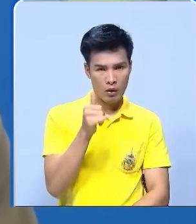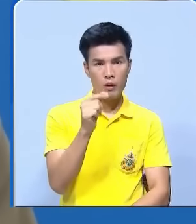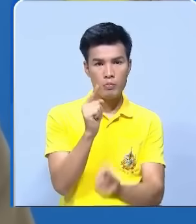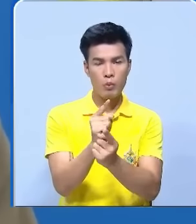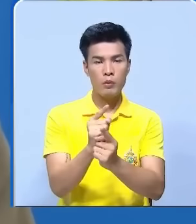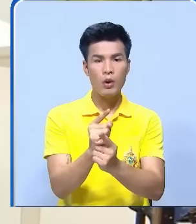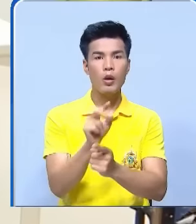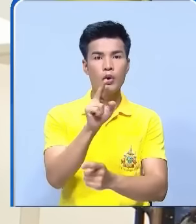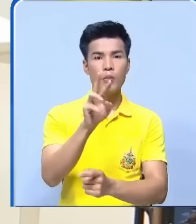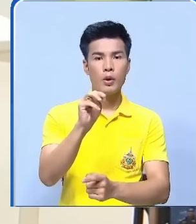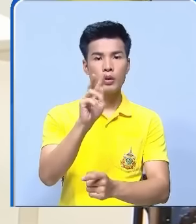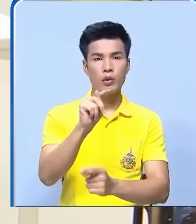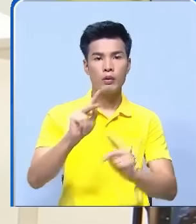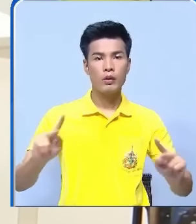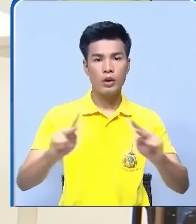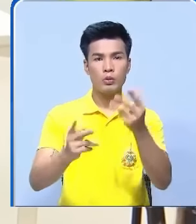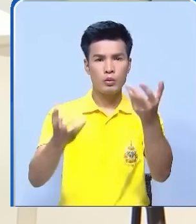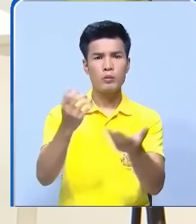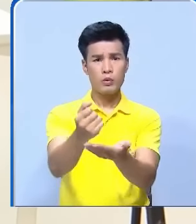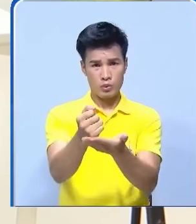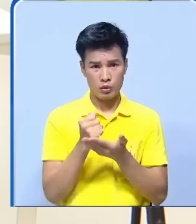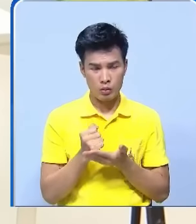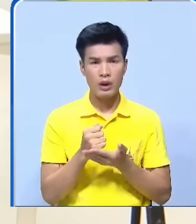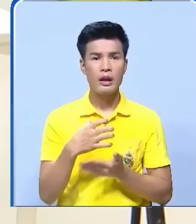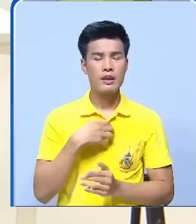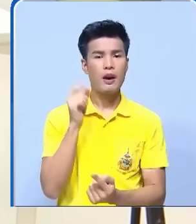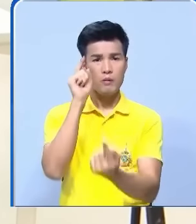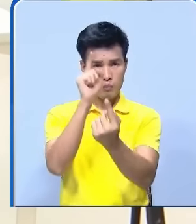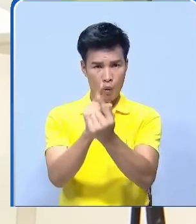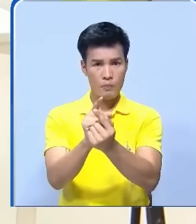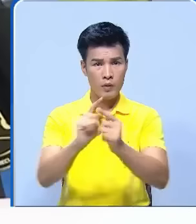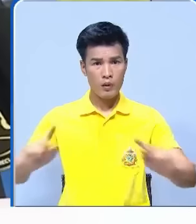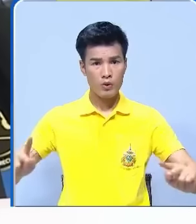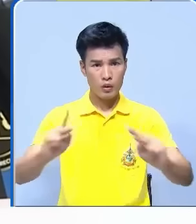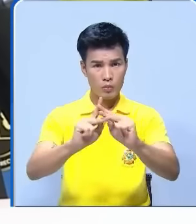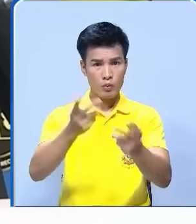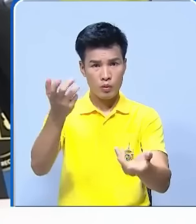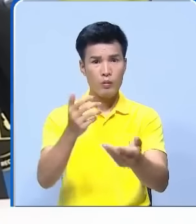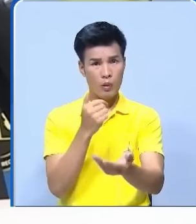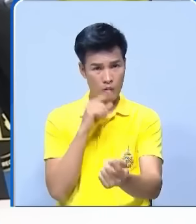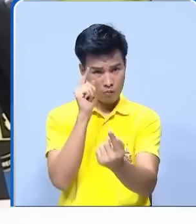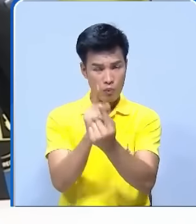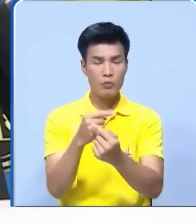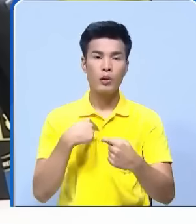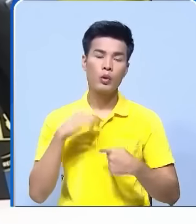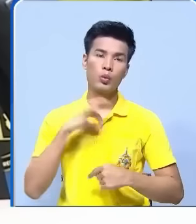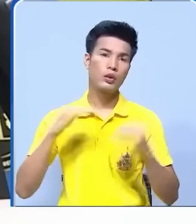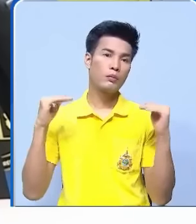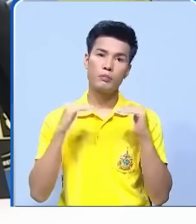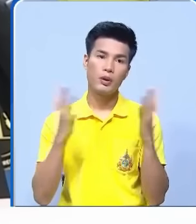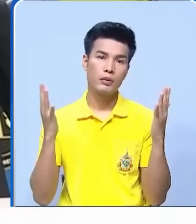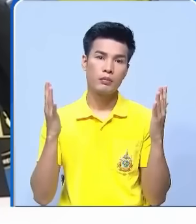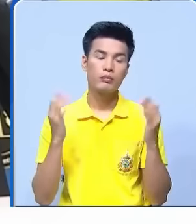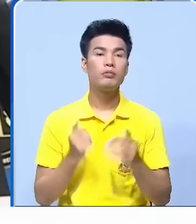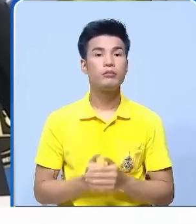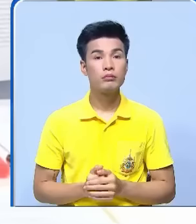พื่อขอความช่วยเหลือต่อไปอยากจะเจอรัฐมนตรีว่าการกระทรวงยุติธรรมเพราะตัวเองไม่ได้รับความยุติธรรม งี้ไหม อง